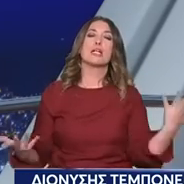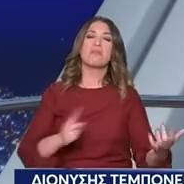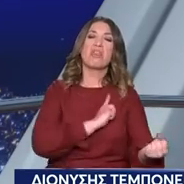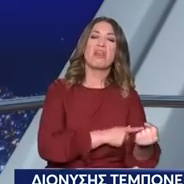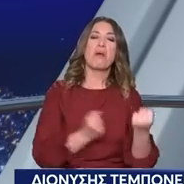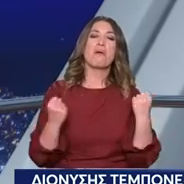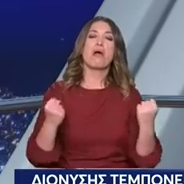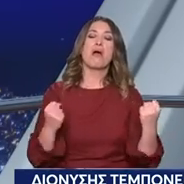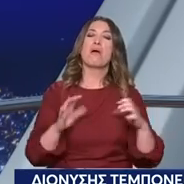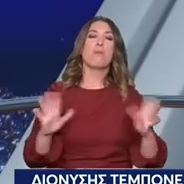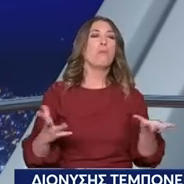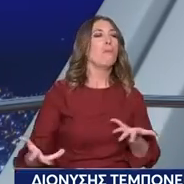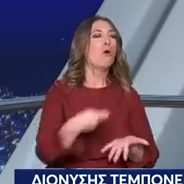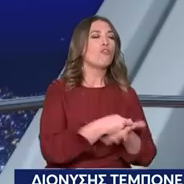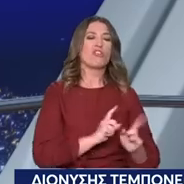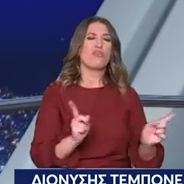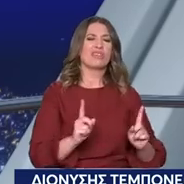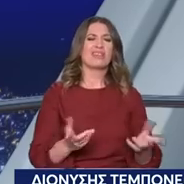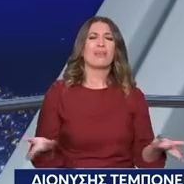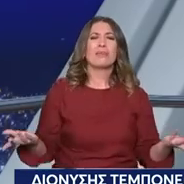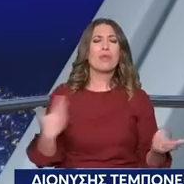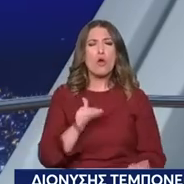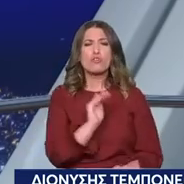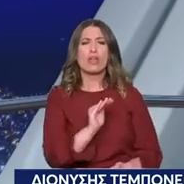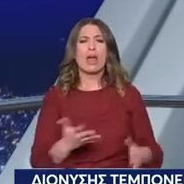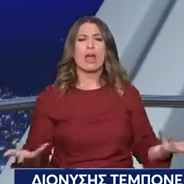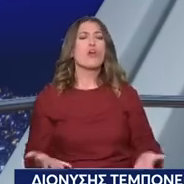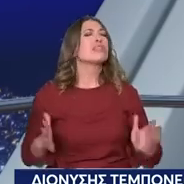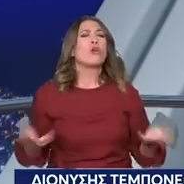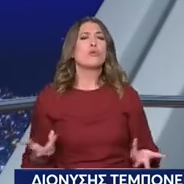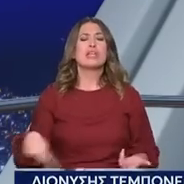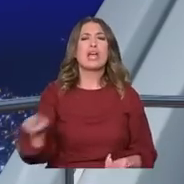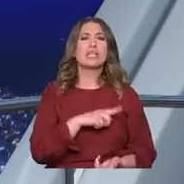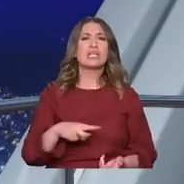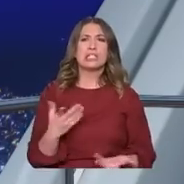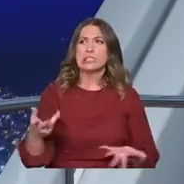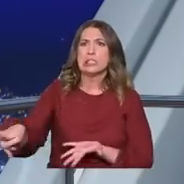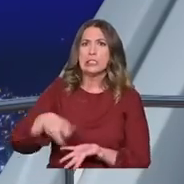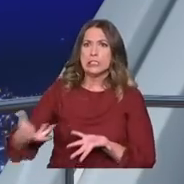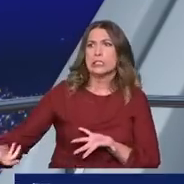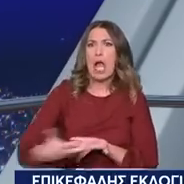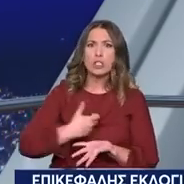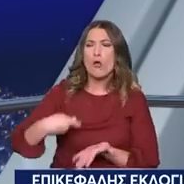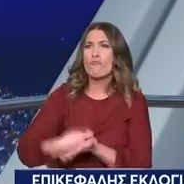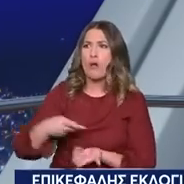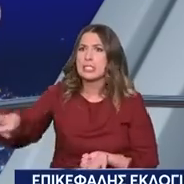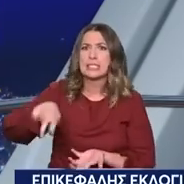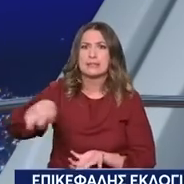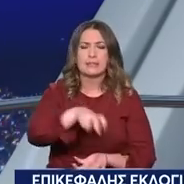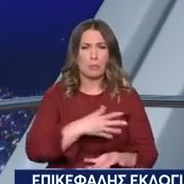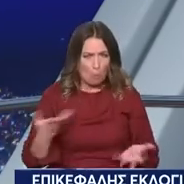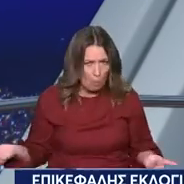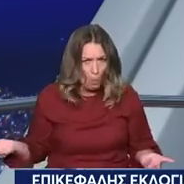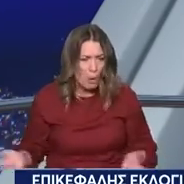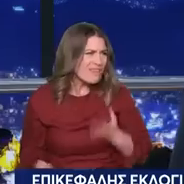η οποία δεν εισπράττει νέους φόρους. Σας θέτω το πολύ απλό αυτό ερώτημα. Γιατί λοιπόν υπερβαίνουμε το στόχο των φορολογικών εσόδων, αφού τόσο πολύ υπόσχεται η Νέα